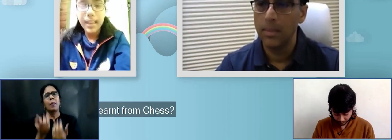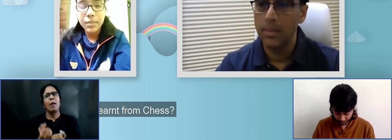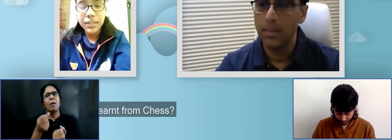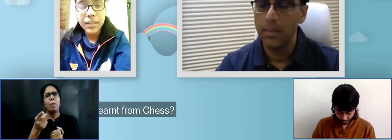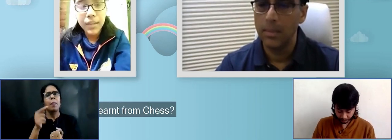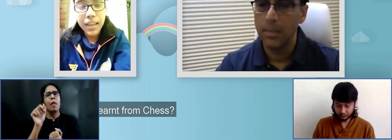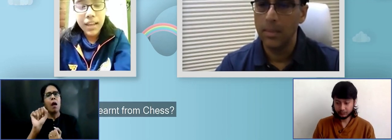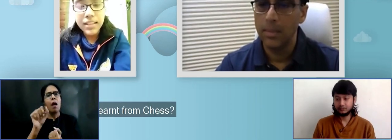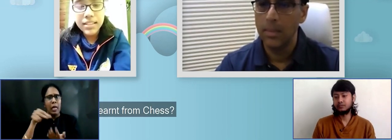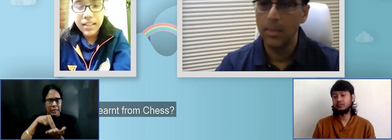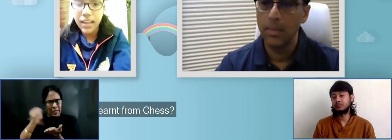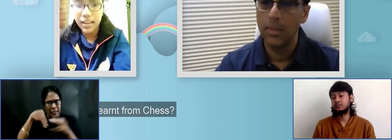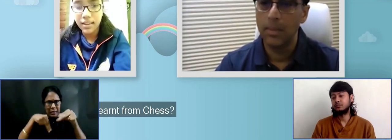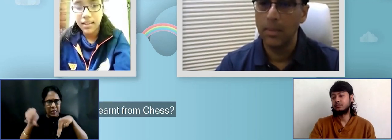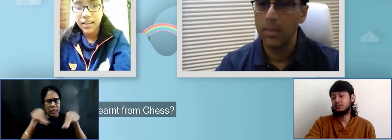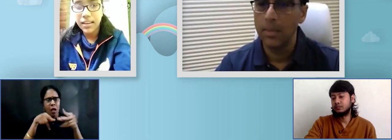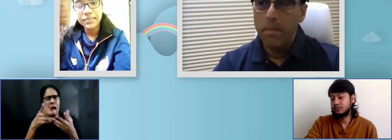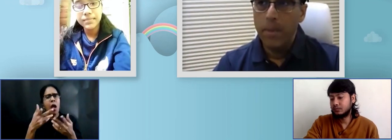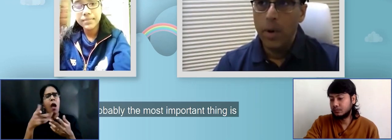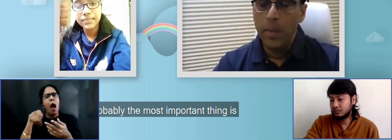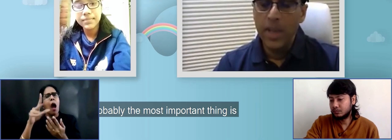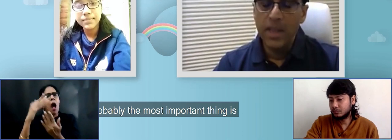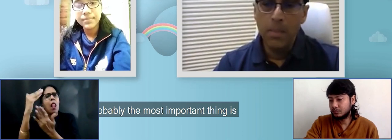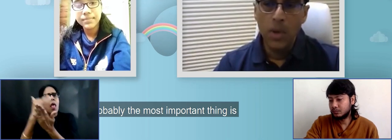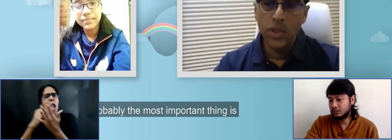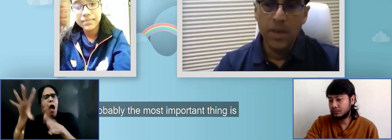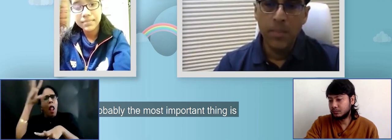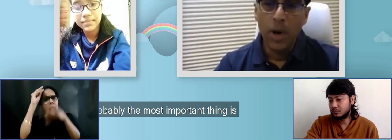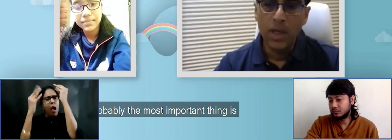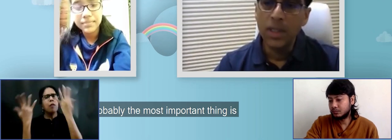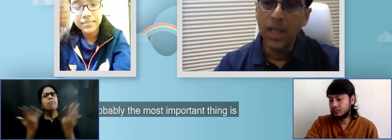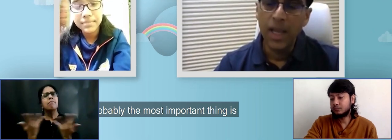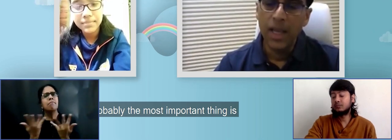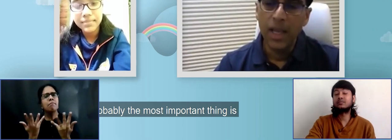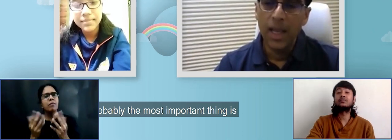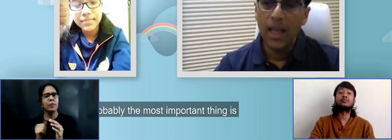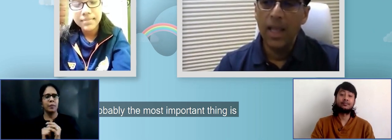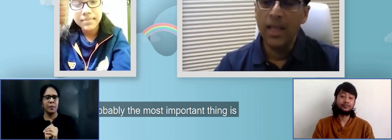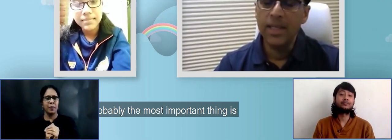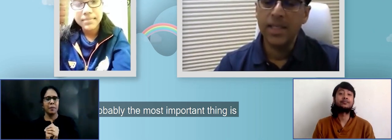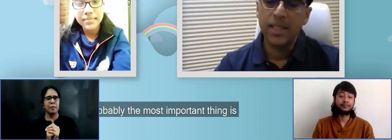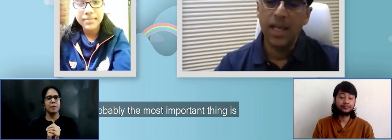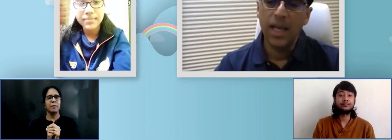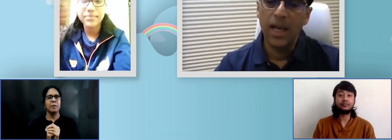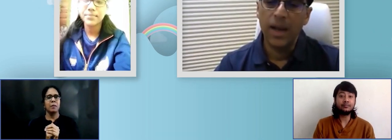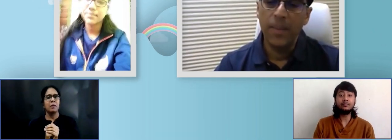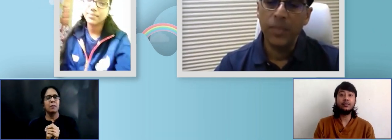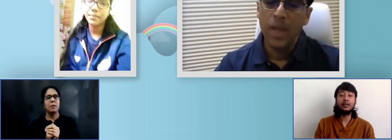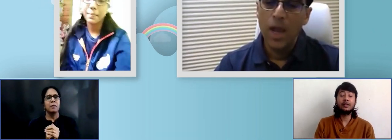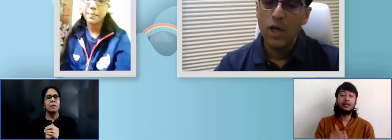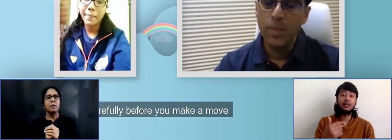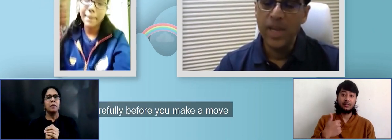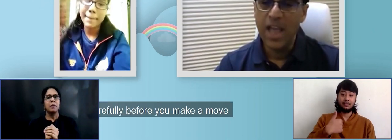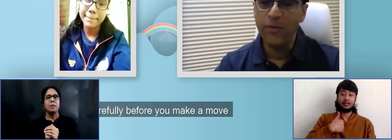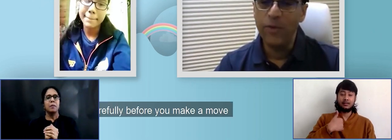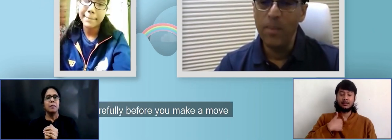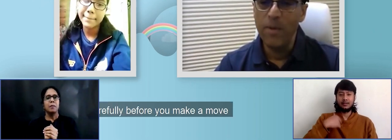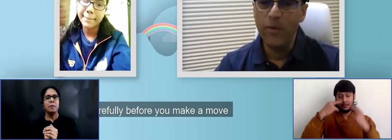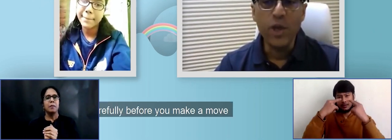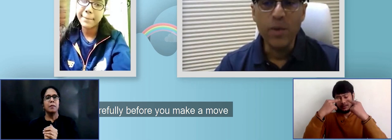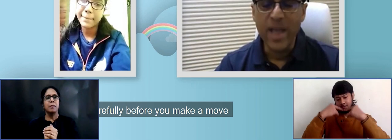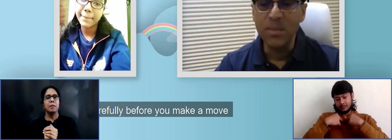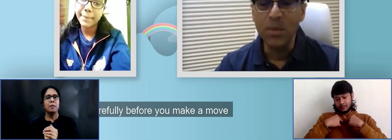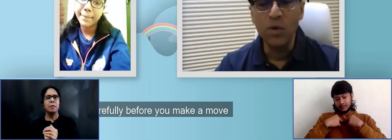चेस से क्या मतलब क्या क्या सीखे हैं? Probably the most important thing is to be